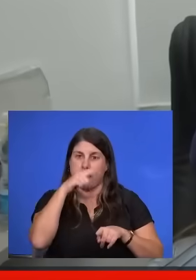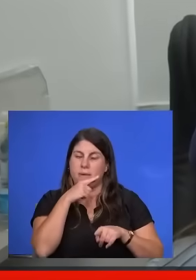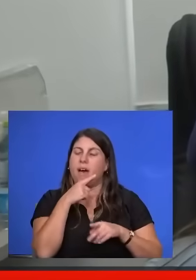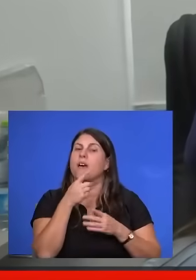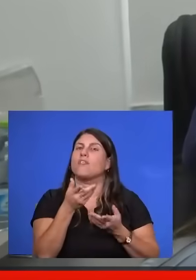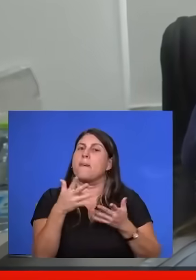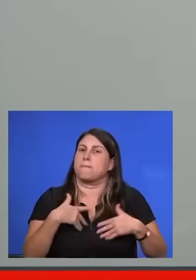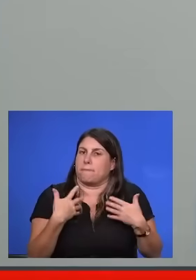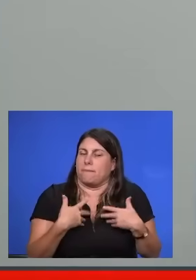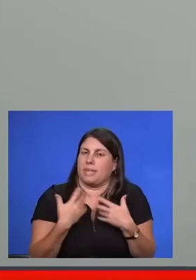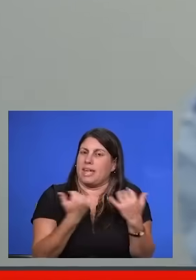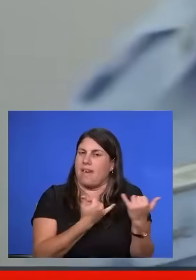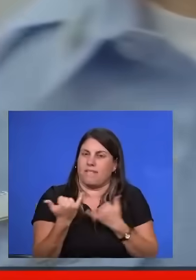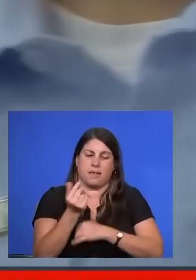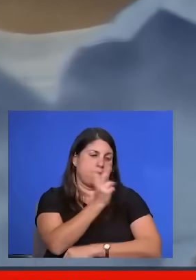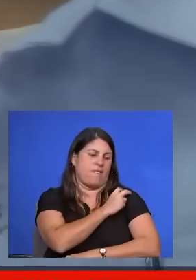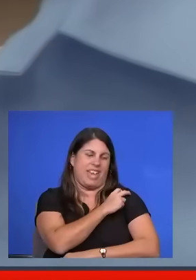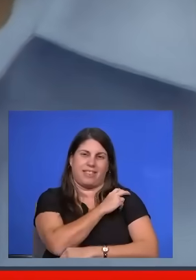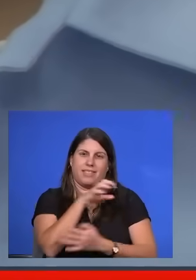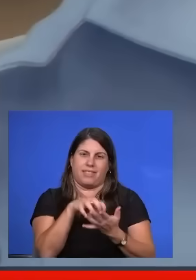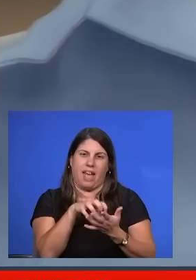התחנה הדרגות. ספיר, שימו לו את בצד שני. הנה,